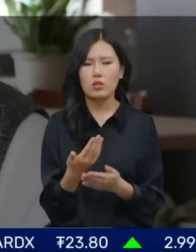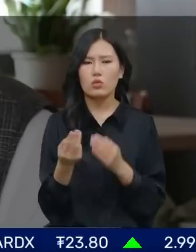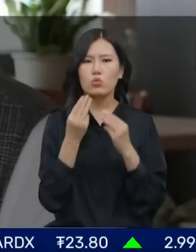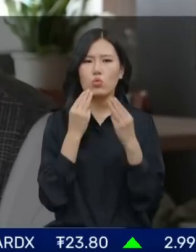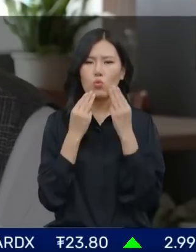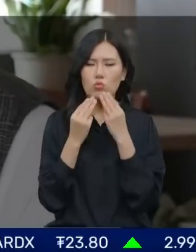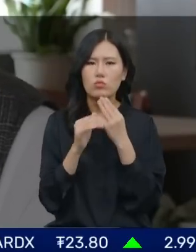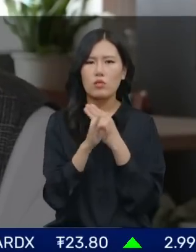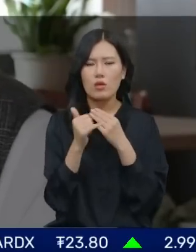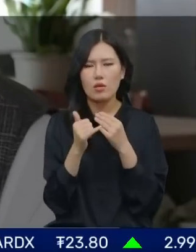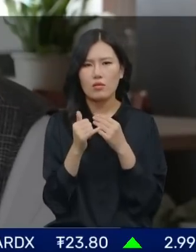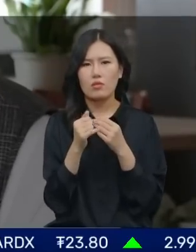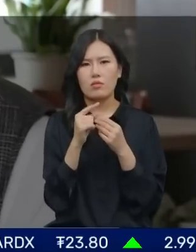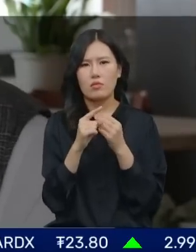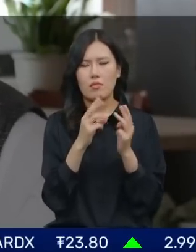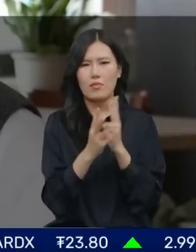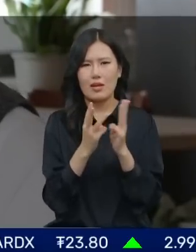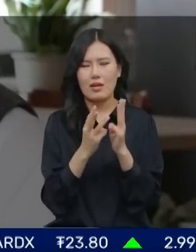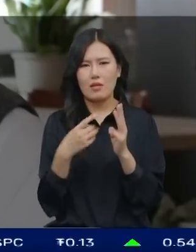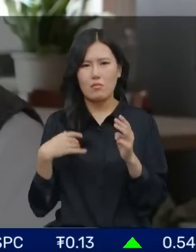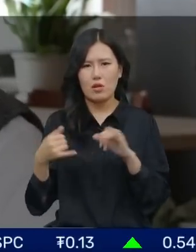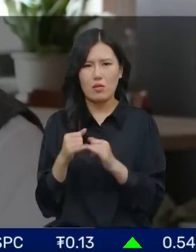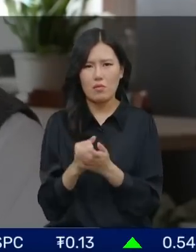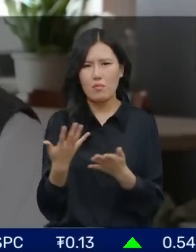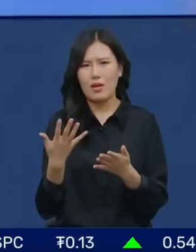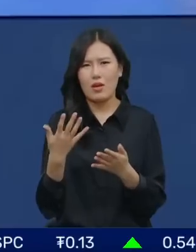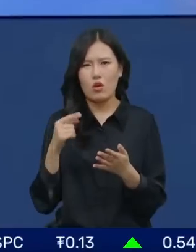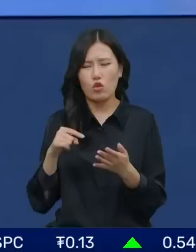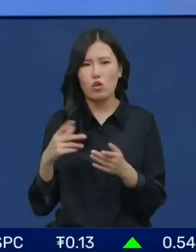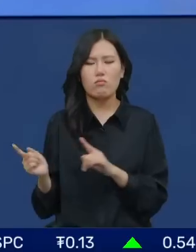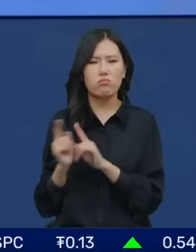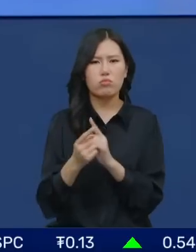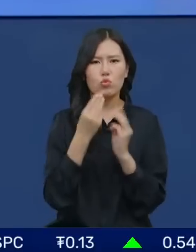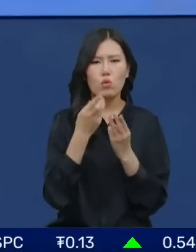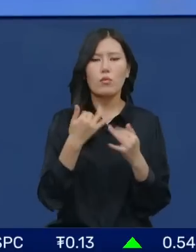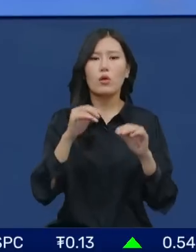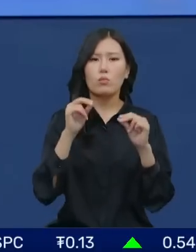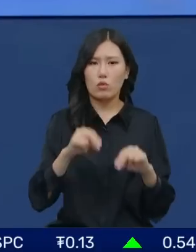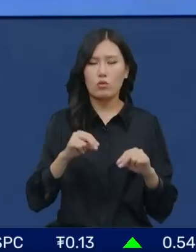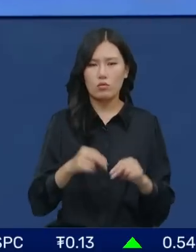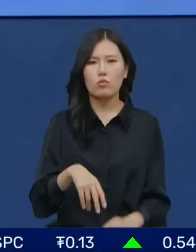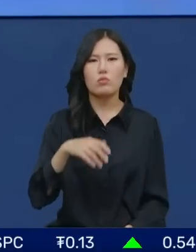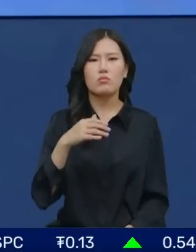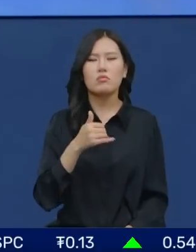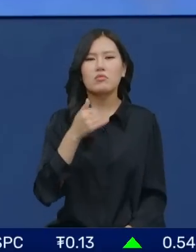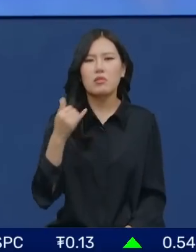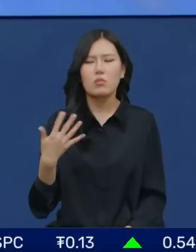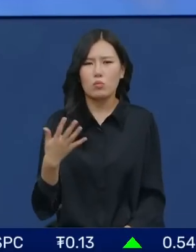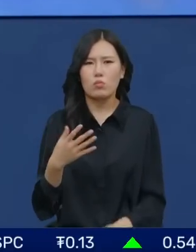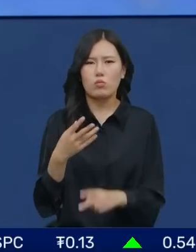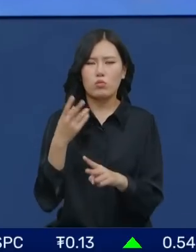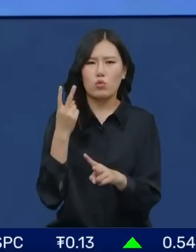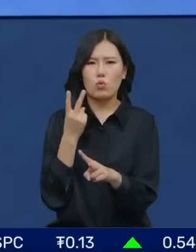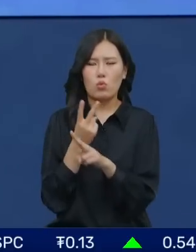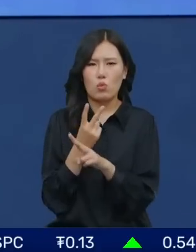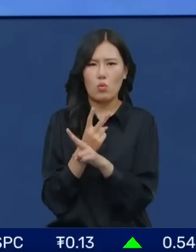маргаанд шаардах эрх хэрэгжүүлэх бүрэн боломжтой болоод хувирсан байна гэж харж байгаа. За цаашлаад эрхээ буруугаар ашигласан тохиолдолд эцэг их